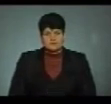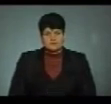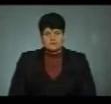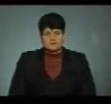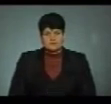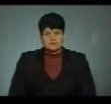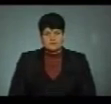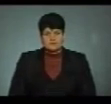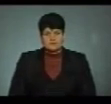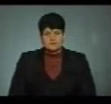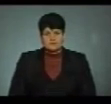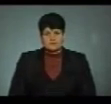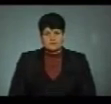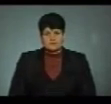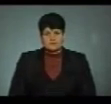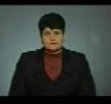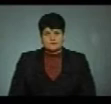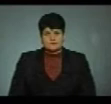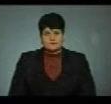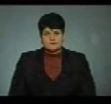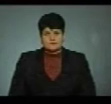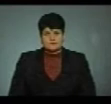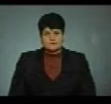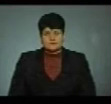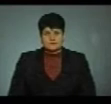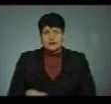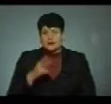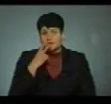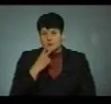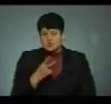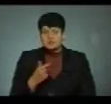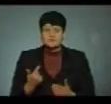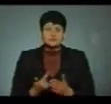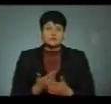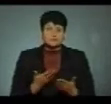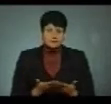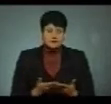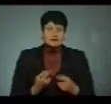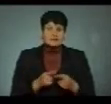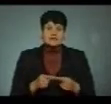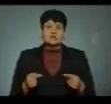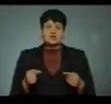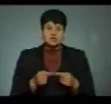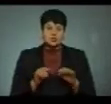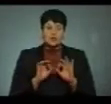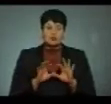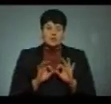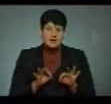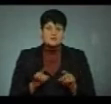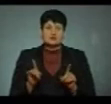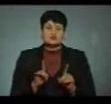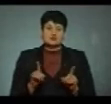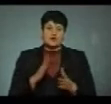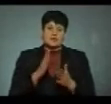Бачите, знову ж таки, це чітко пояснюється, що